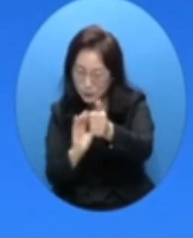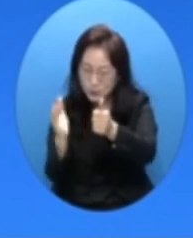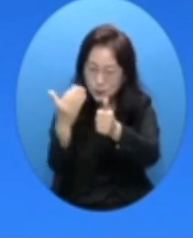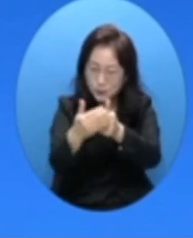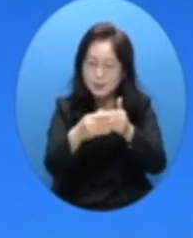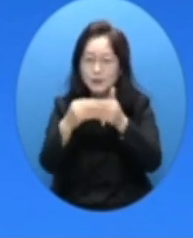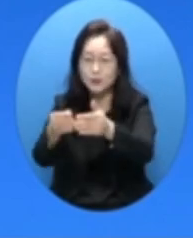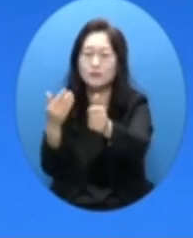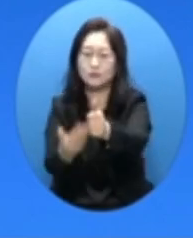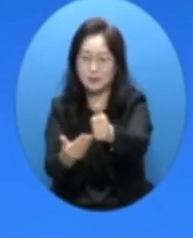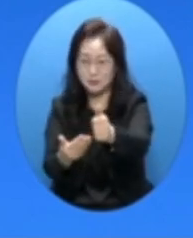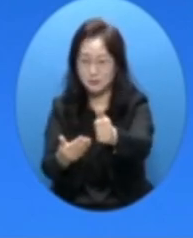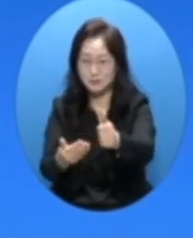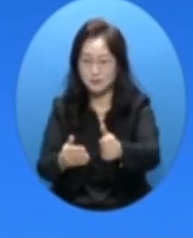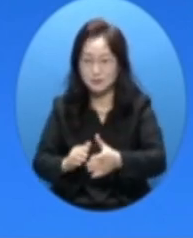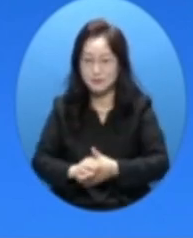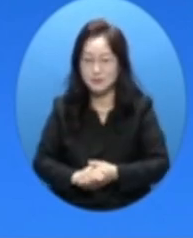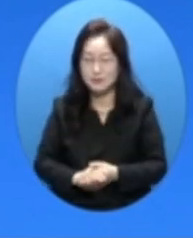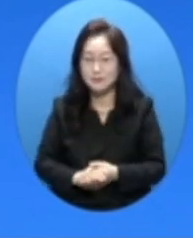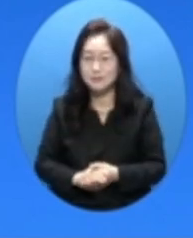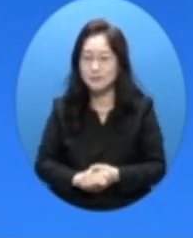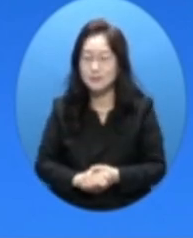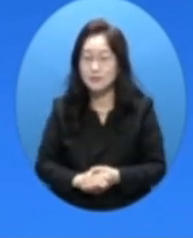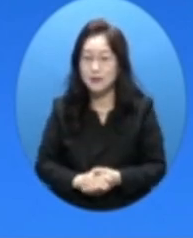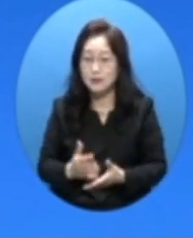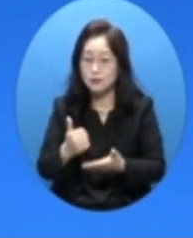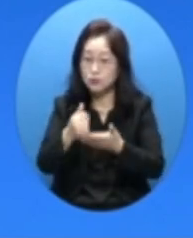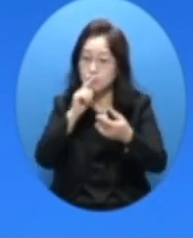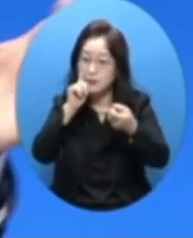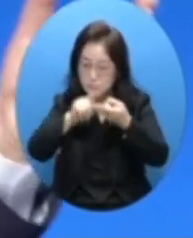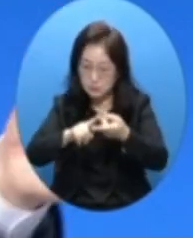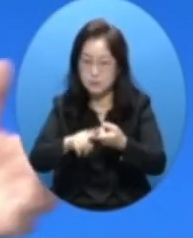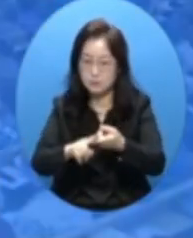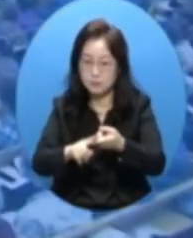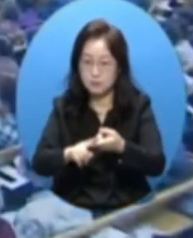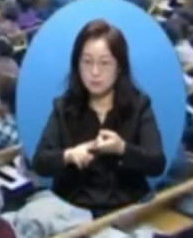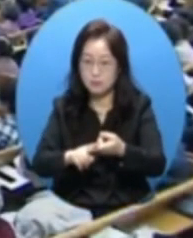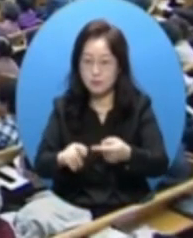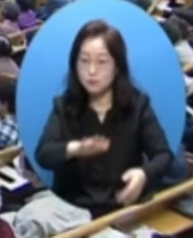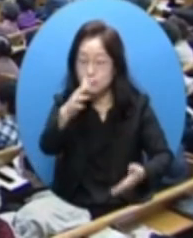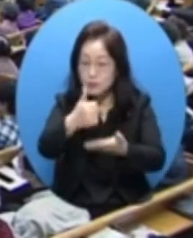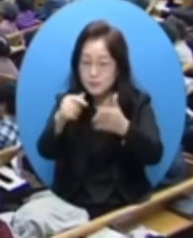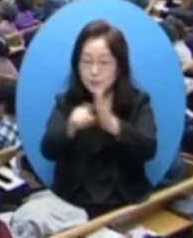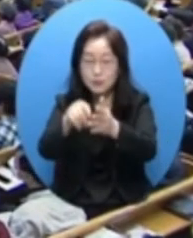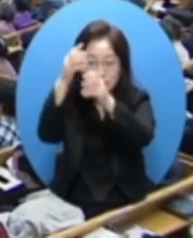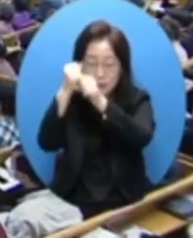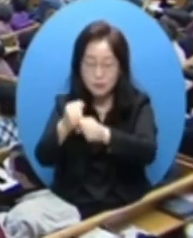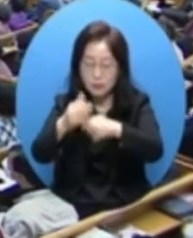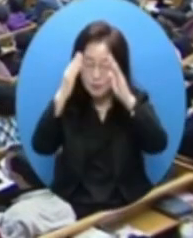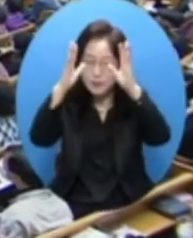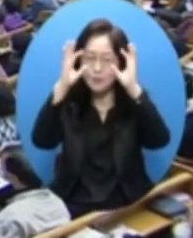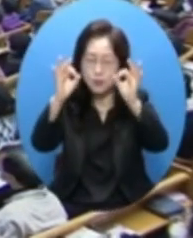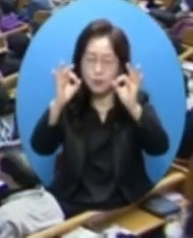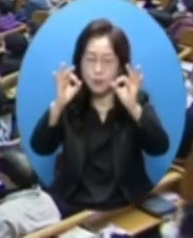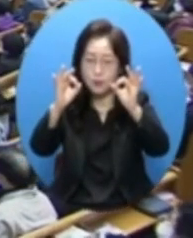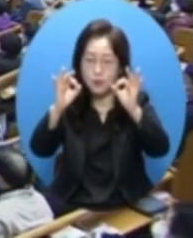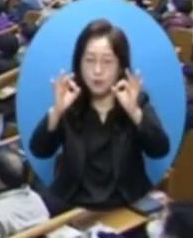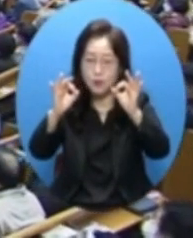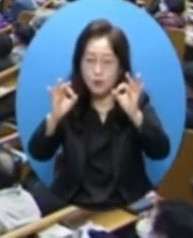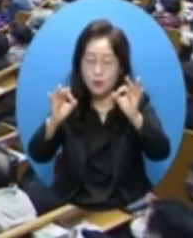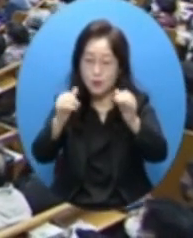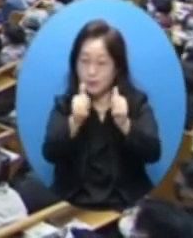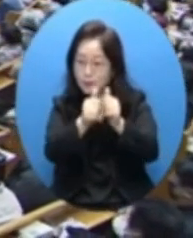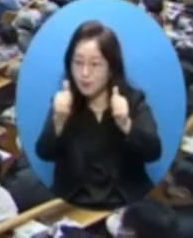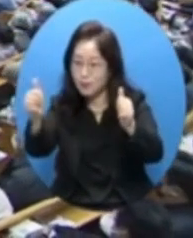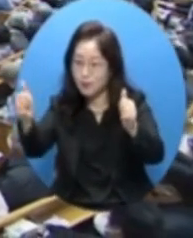삶을 인도해 줄 것이라 주님 말씀하십니다 주님을 믿고 자고 주님만 바로 나가는 우리를 주님이